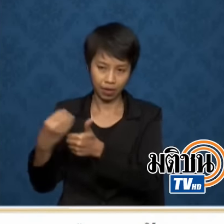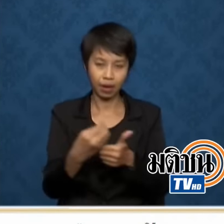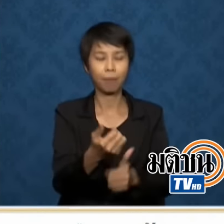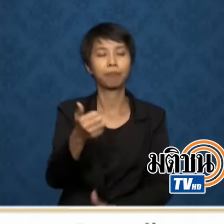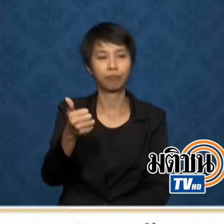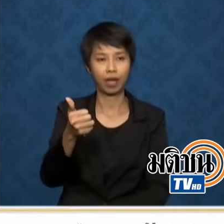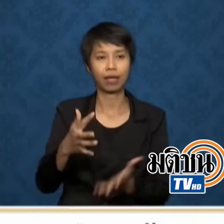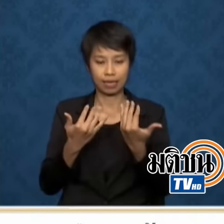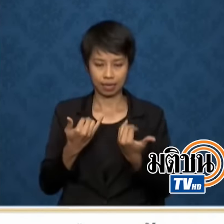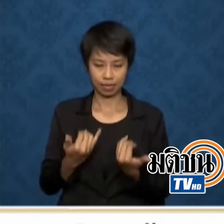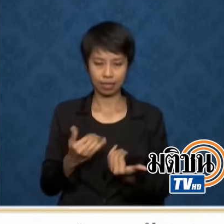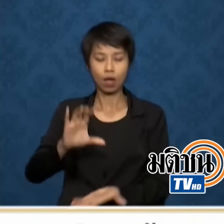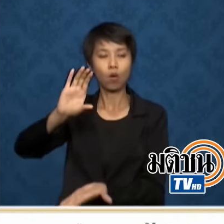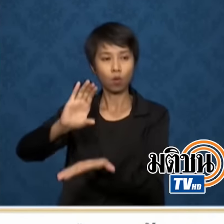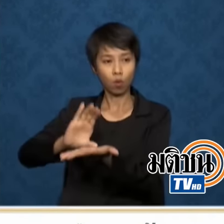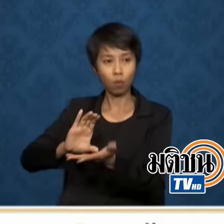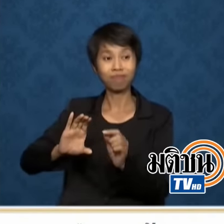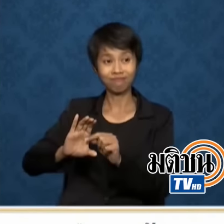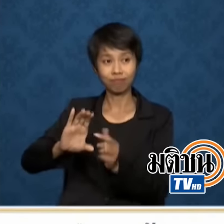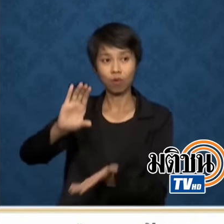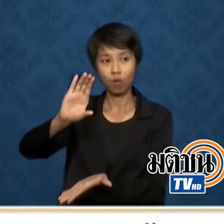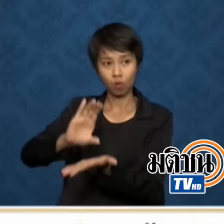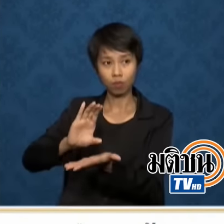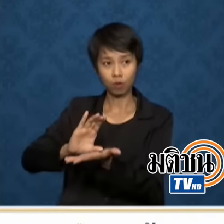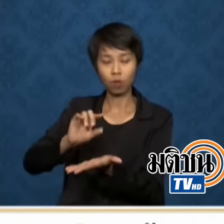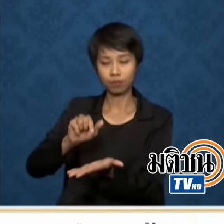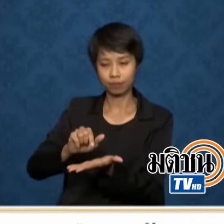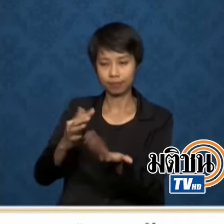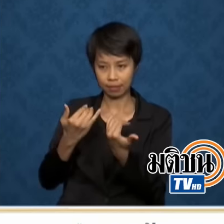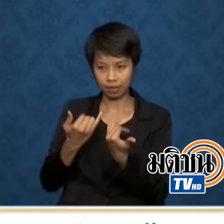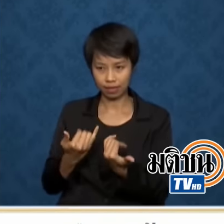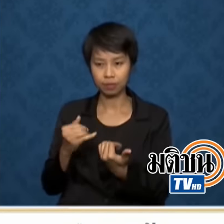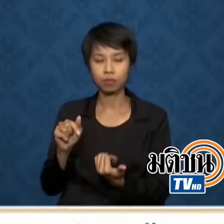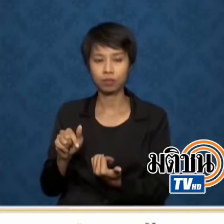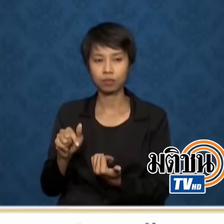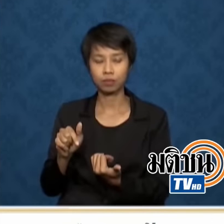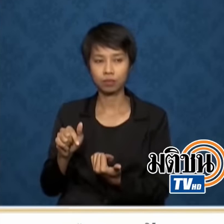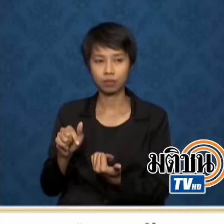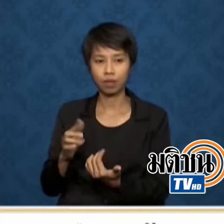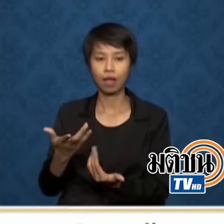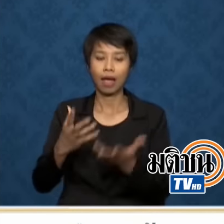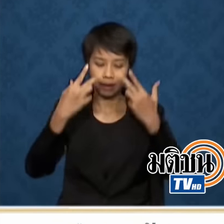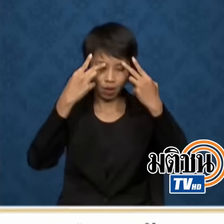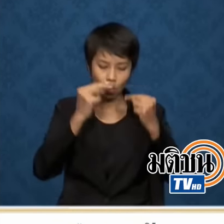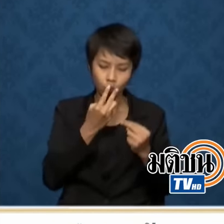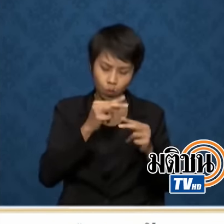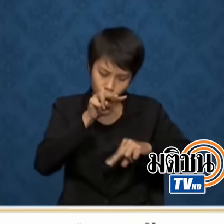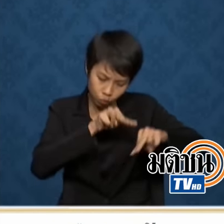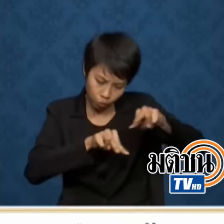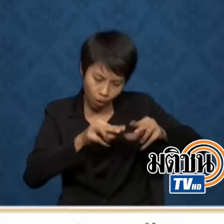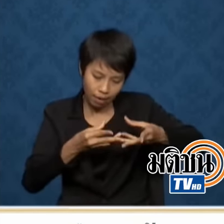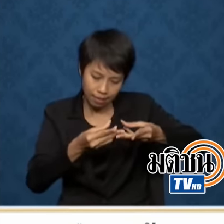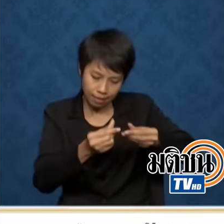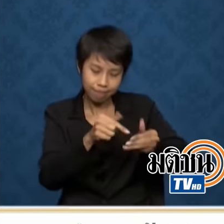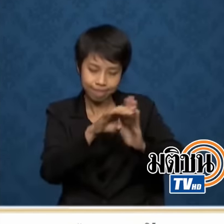วนของงบประมาณเองนะครับก็ได้ติดตามอย่างใกล้ชิดครับท่านนายกรัฐมนตรีเองก็ดูด้วยความละเอียดนะครับต้องย